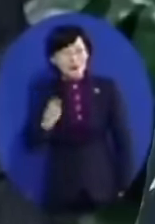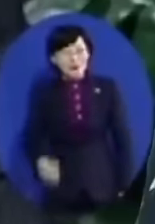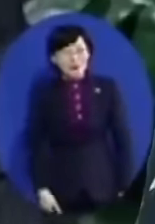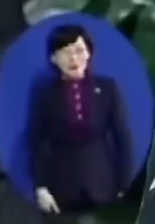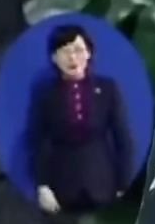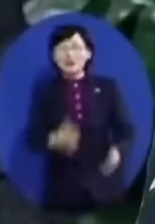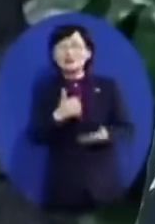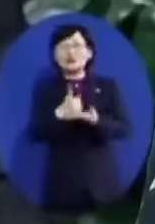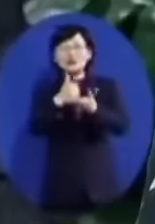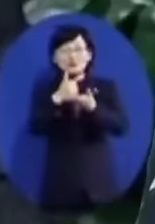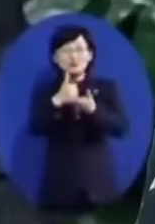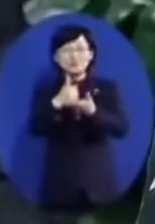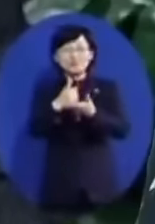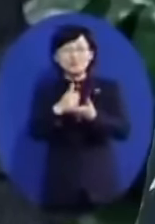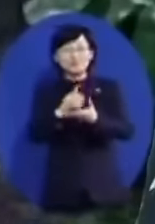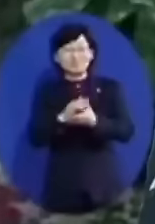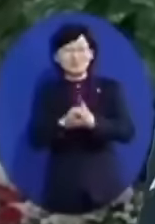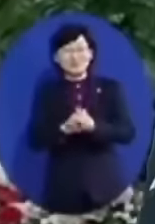주님은